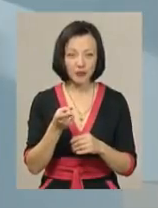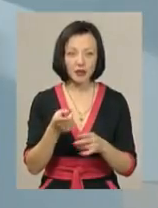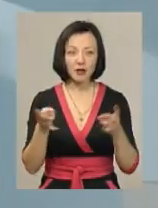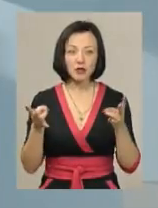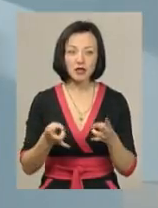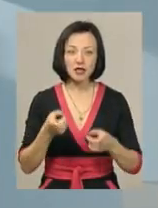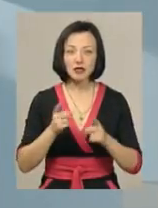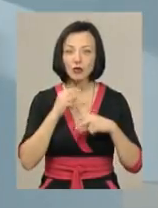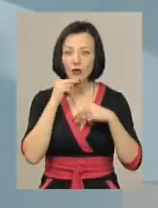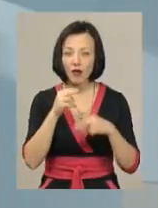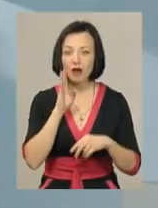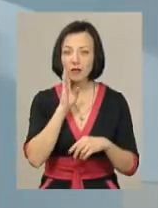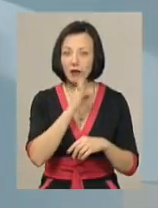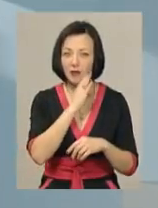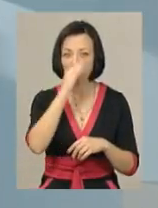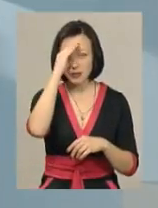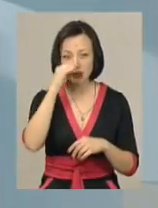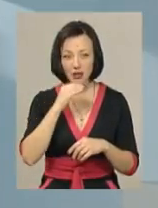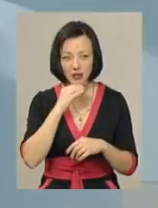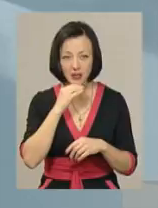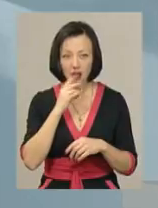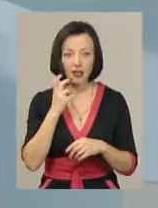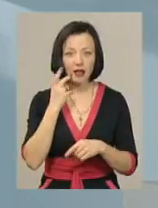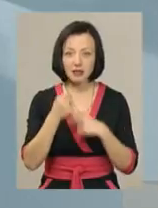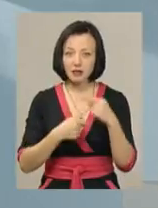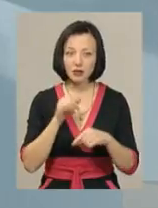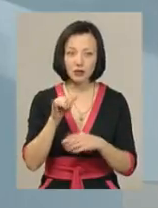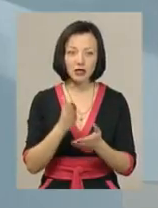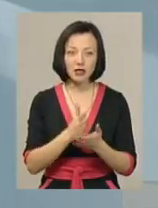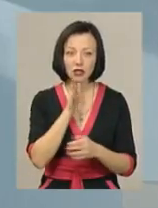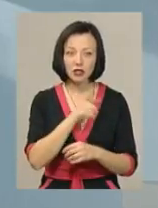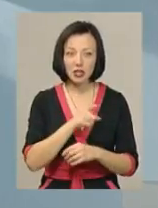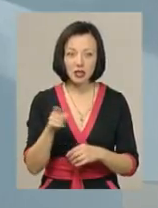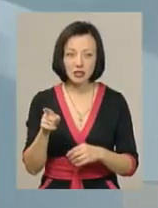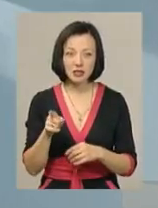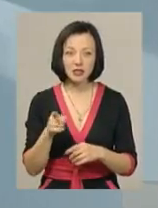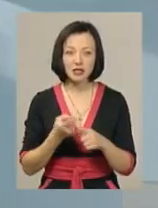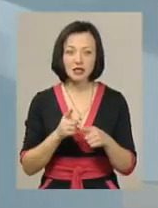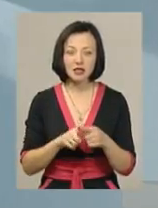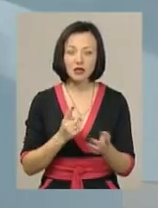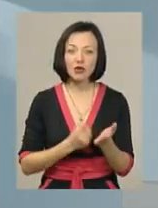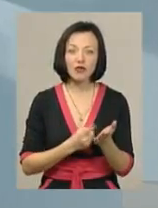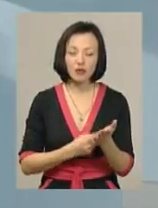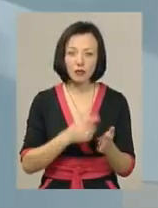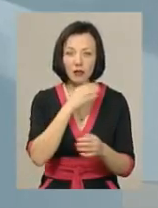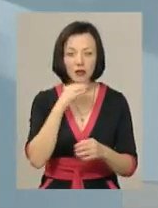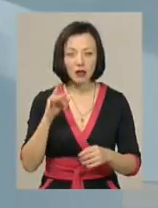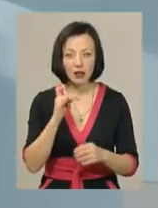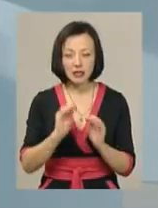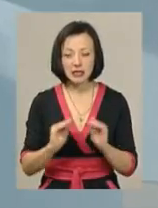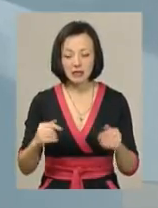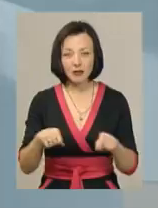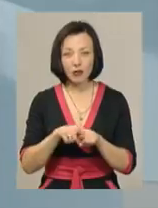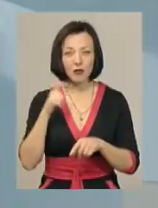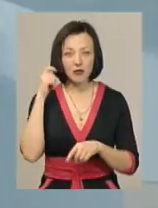потребують дійсно уваги уваги маминої уваги тато не завжди в них є час і тому якби вже це доведено неодноразово що діти в